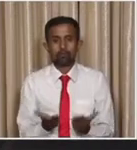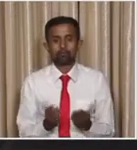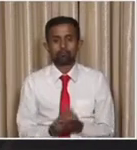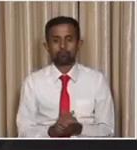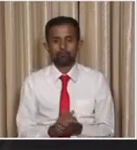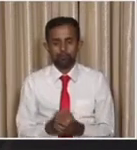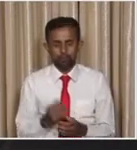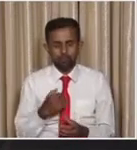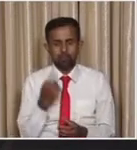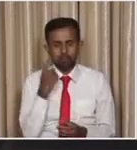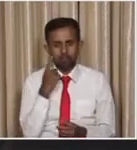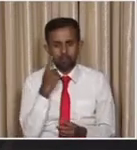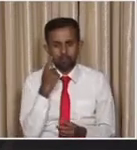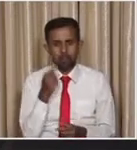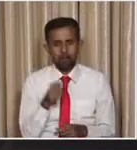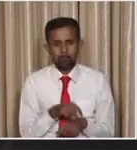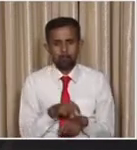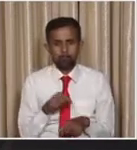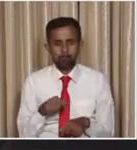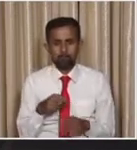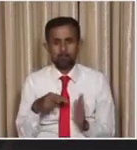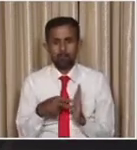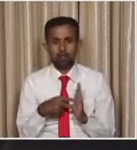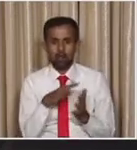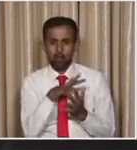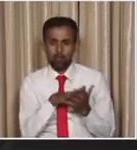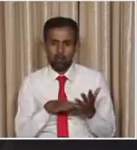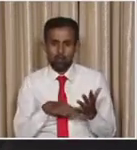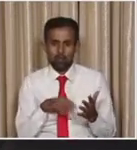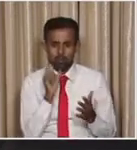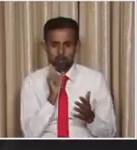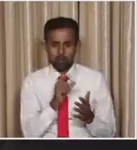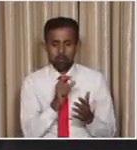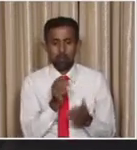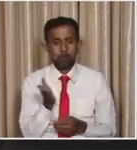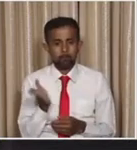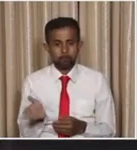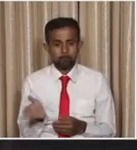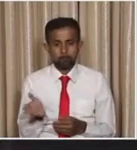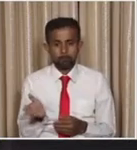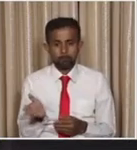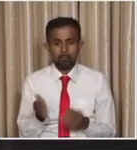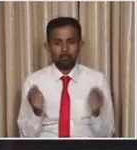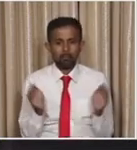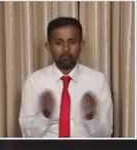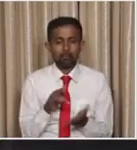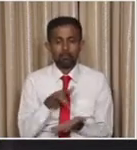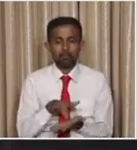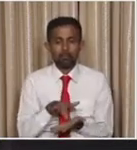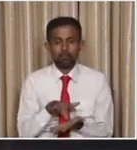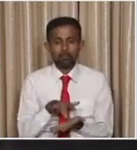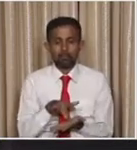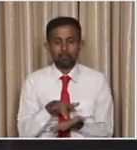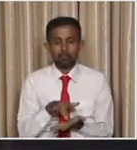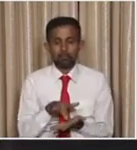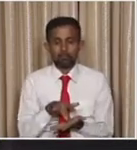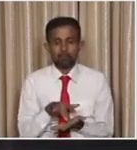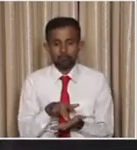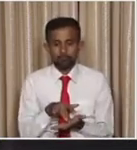මම හිතන්නේ මේ වෙලාවේ අපේ අයවැය ලේඛනය හරහා මේ සුළු හා මධ්‍ය පරිමාණ